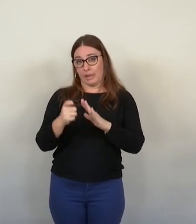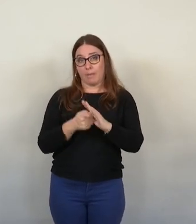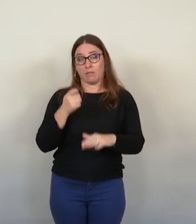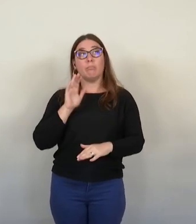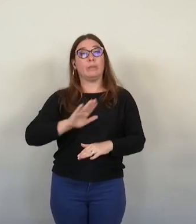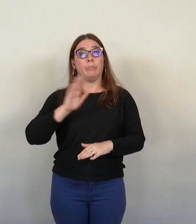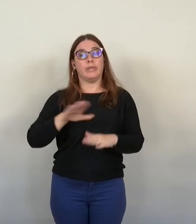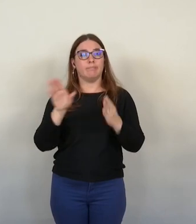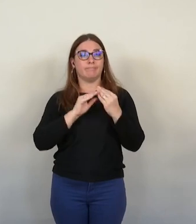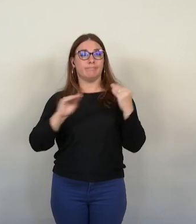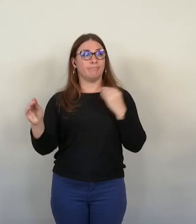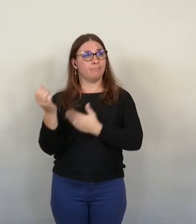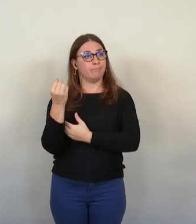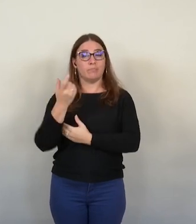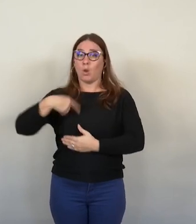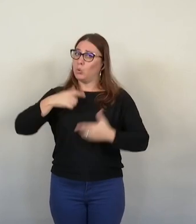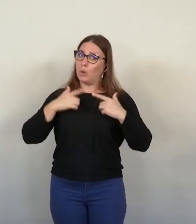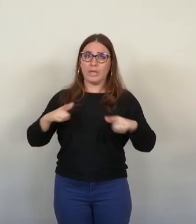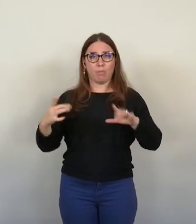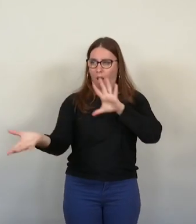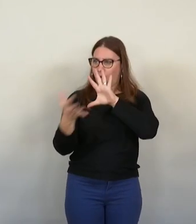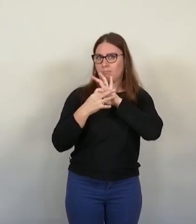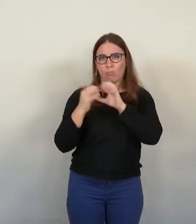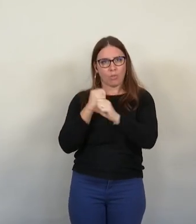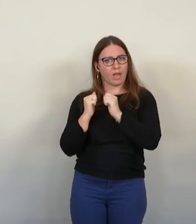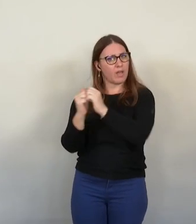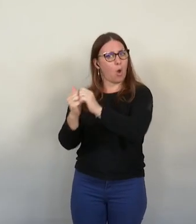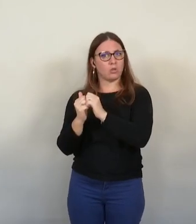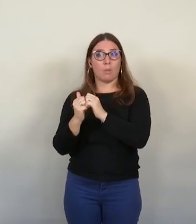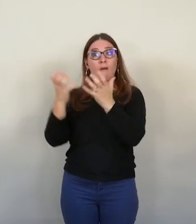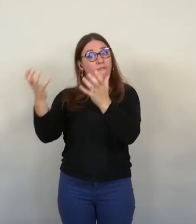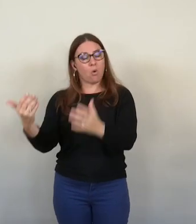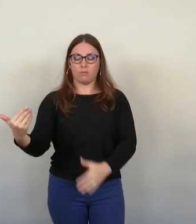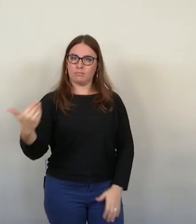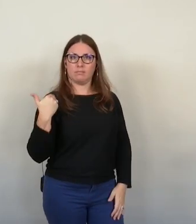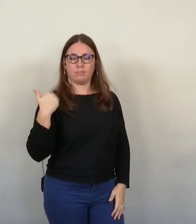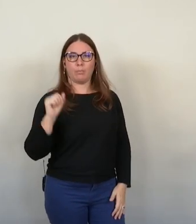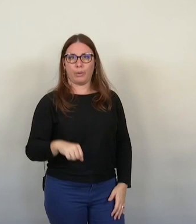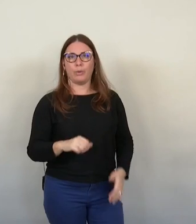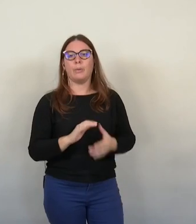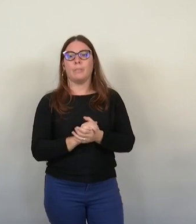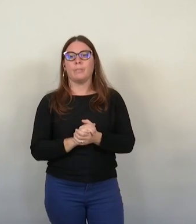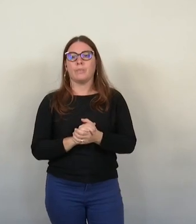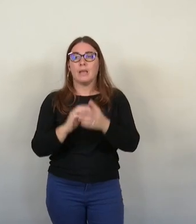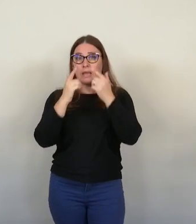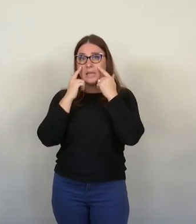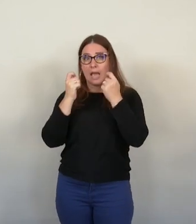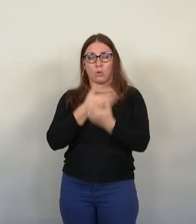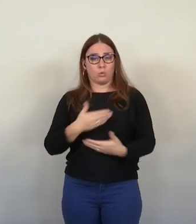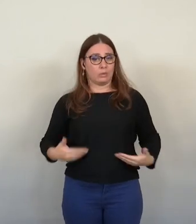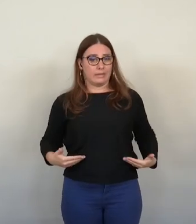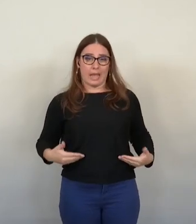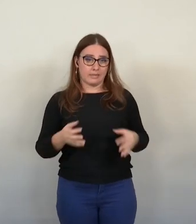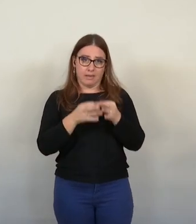nous sommes tout à fait à votre disposition pour travailler sur ce projet avec vous si vous le souhaitez et attention enfin et ce sera mon dernier mot